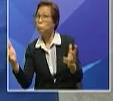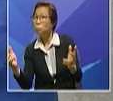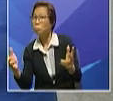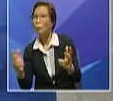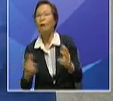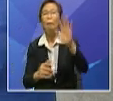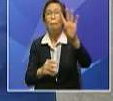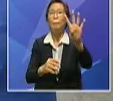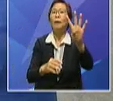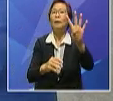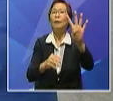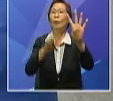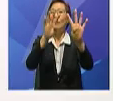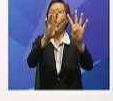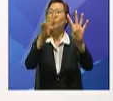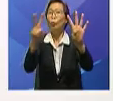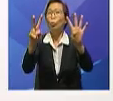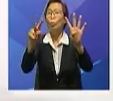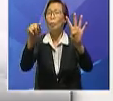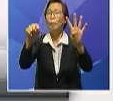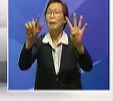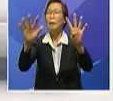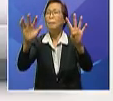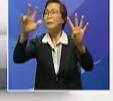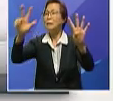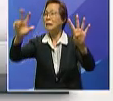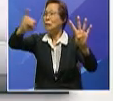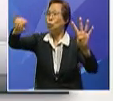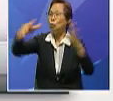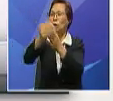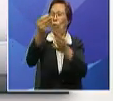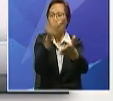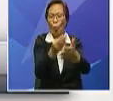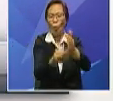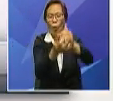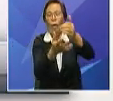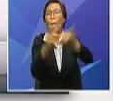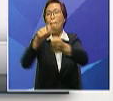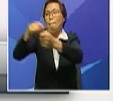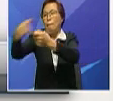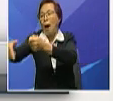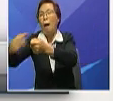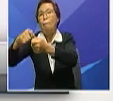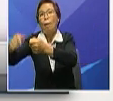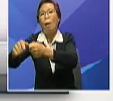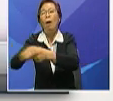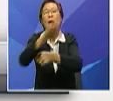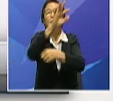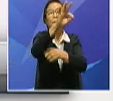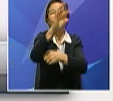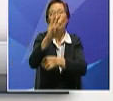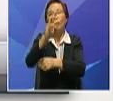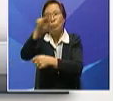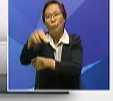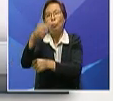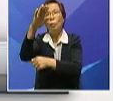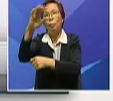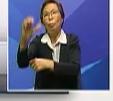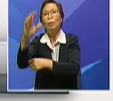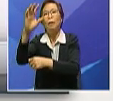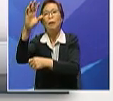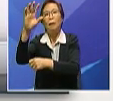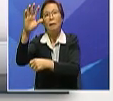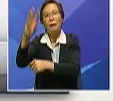sebanyak 442 perempuan 53 juta tinggi telah dibayar kepada 96500